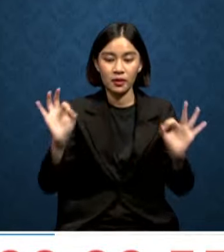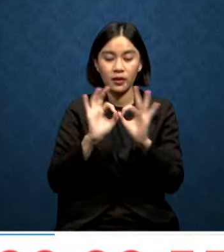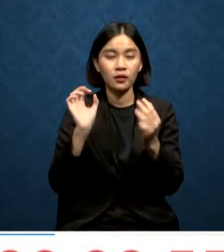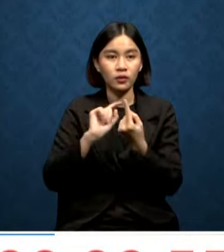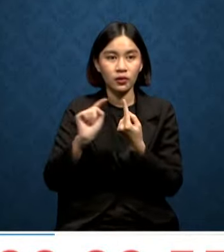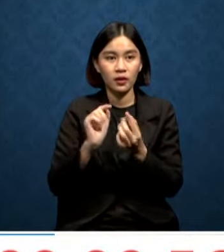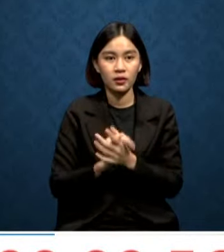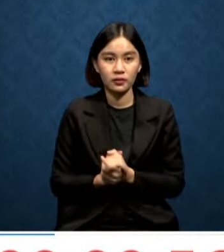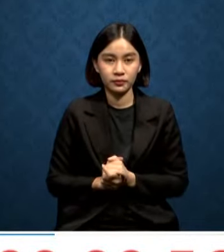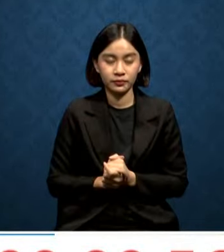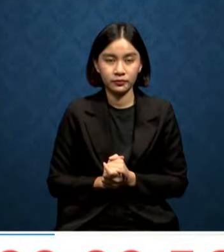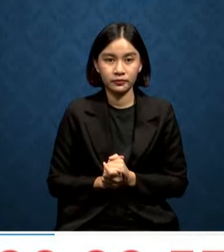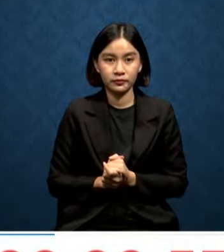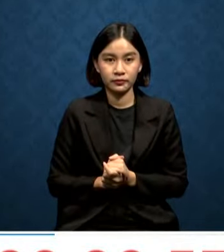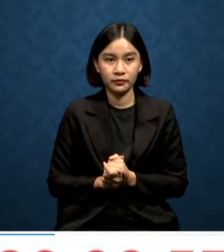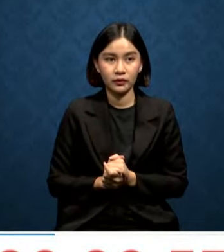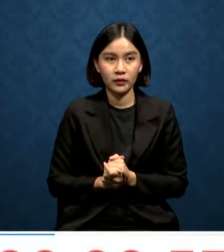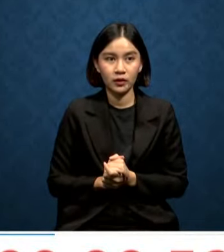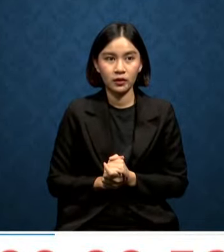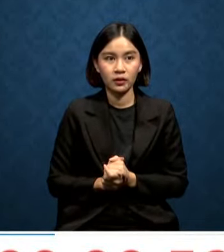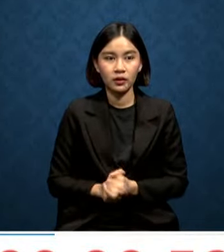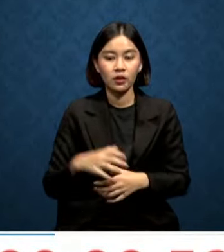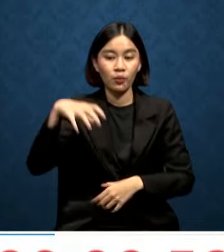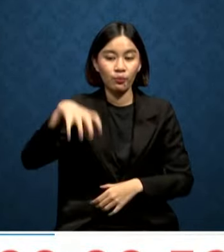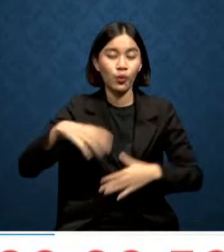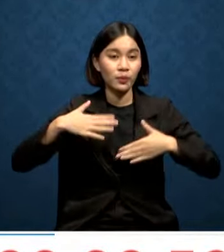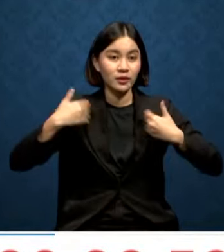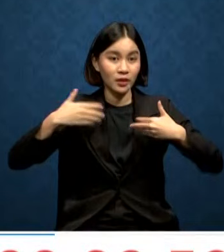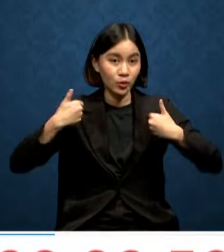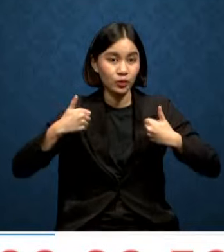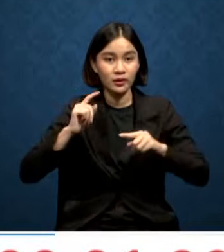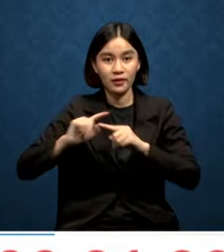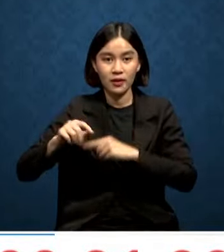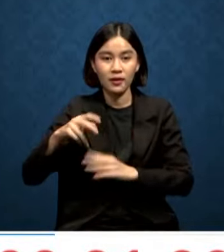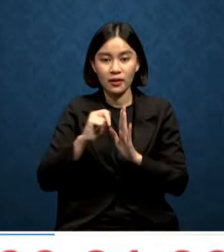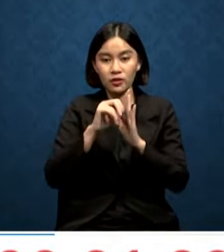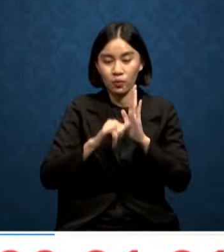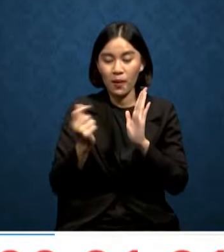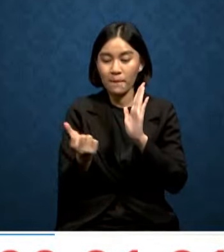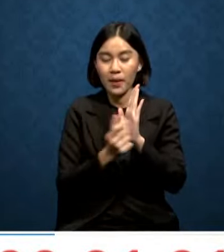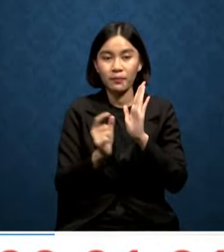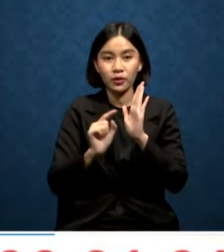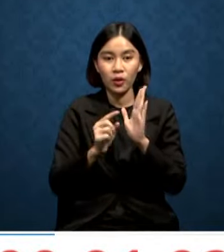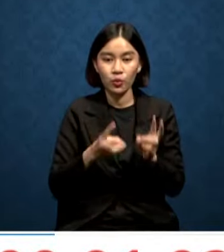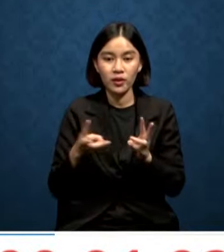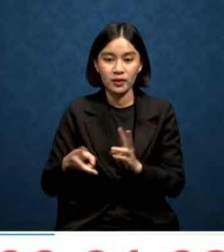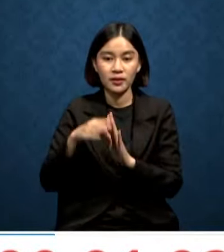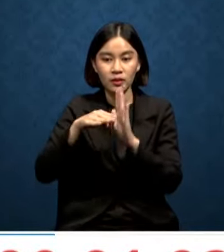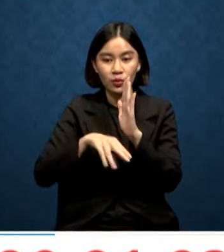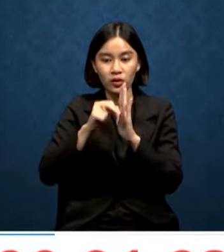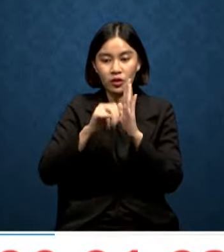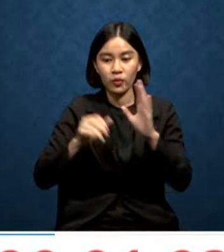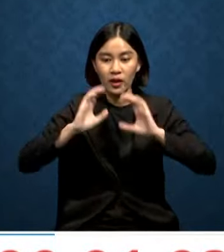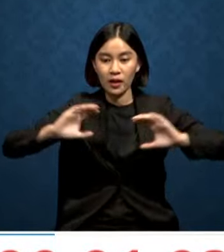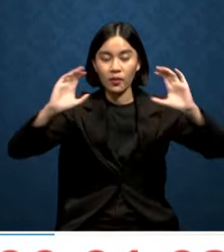ของตัวของ Entertainment Complex เนี่ยนะครับก็เป็นหนึ่งในนโยบายที่มีบรรจุอยู่ในแนวนโยบายแห่งรัฐซึ่งจะมี